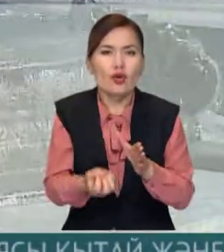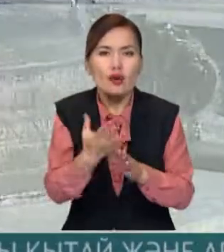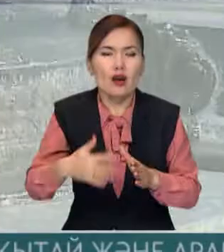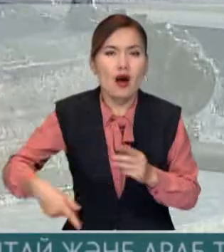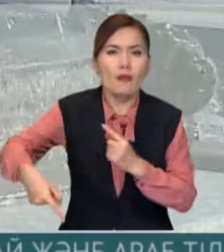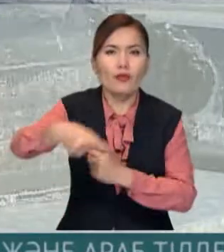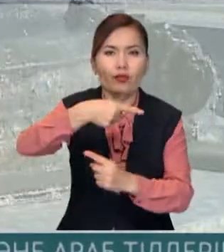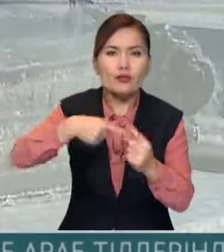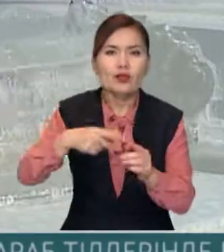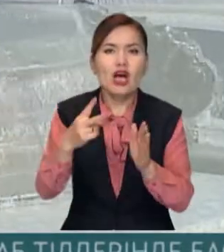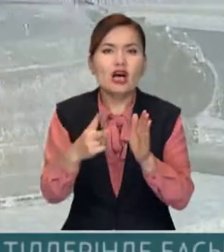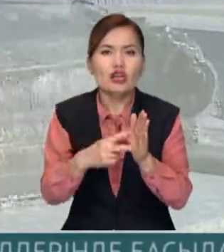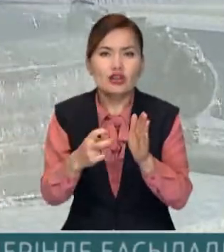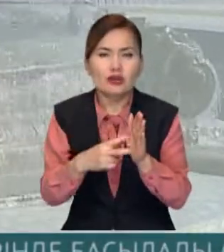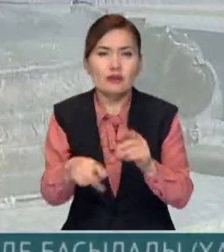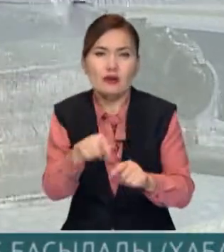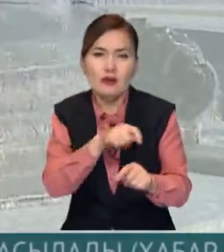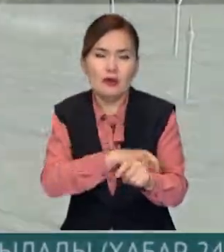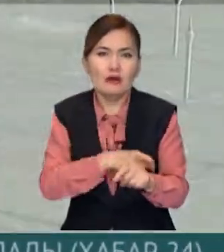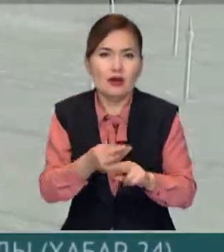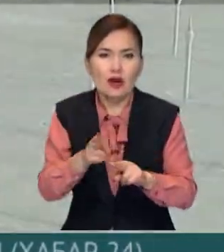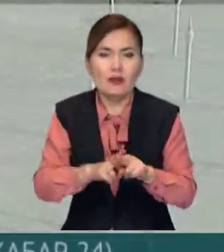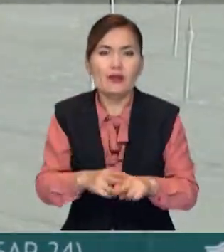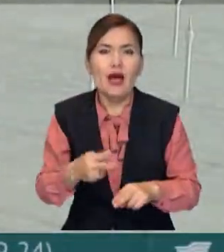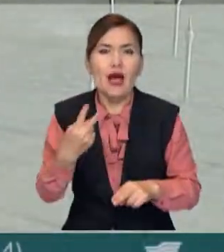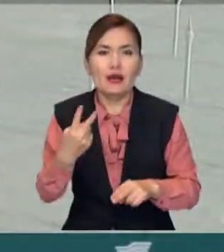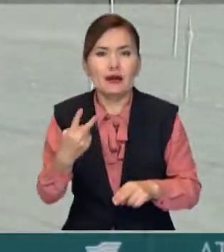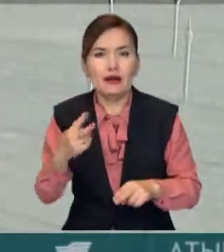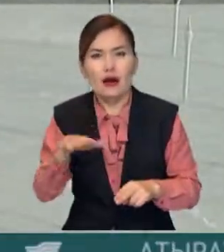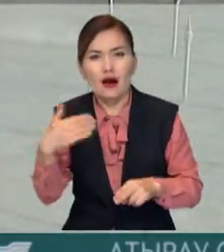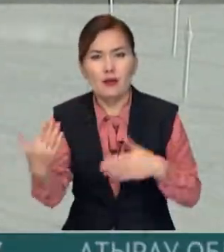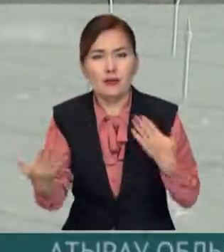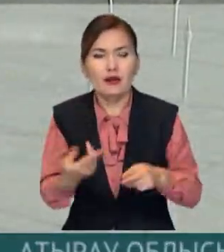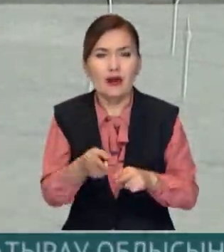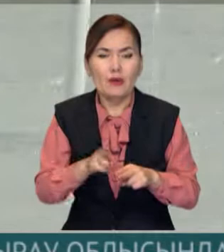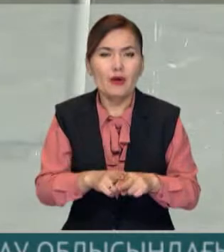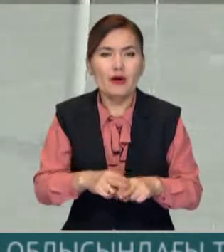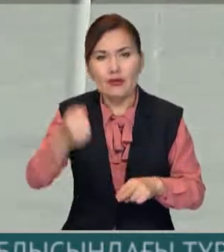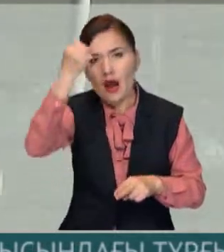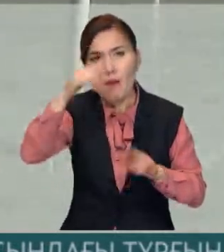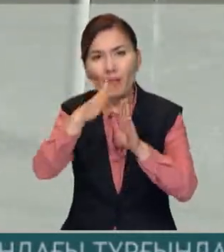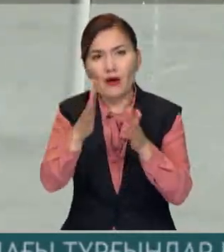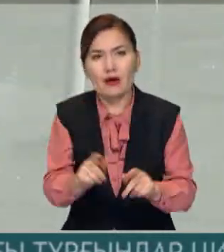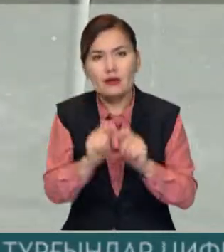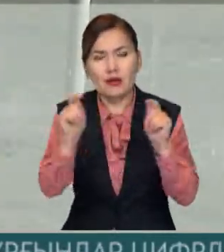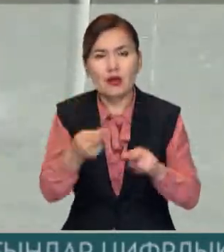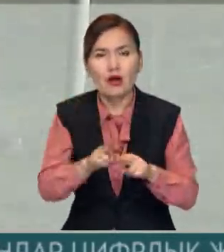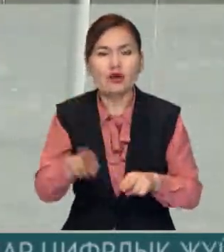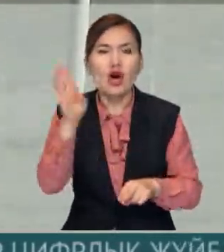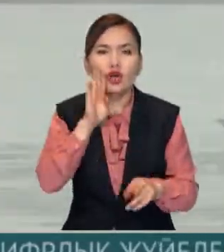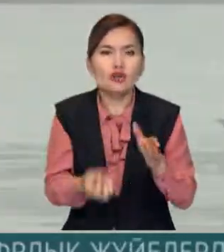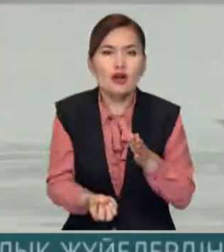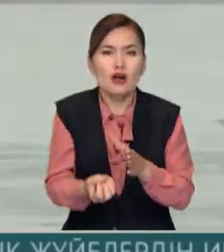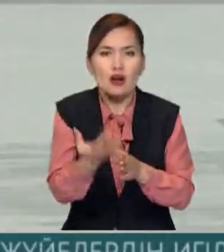70, ені 25 метрді алып жатыр. Екі қапталына қола түстес түрлі мүсіндер қойылған. Енді субұрқақ бой